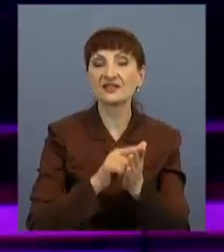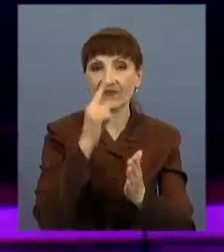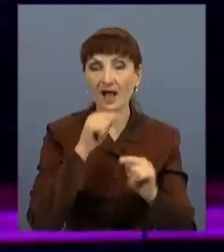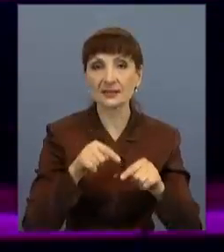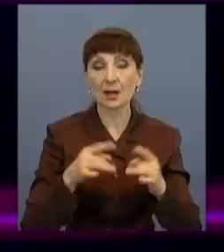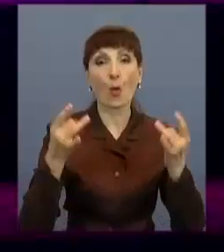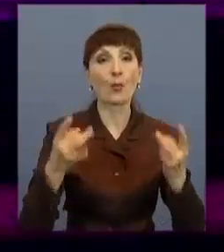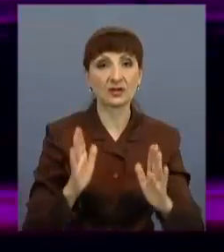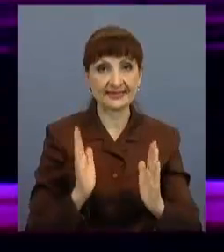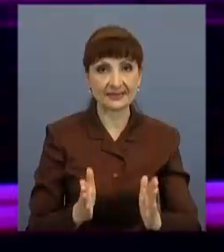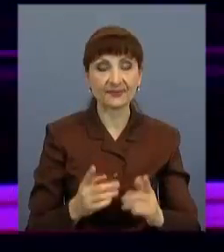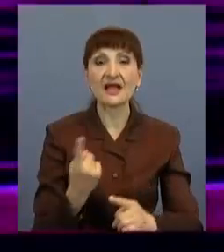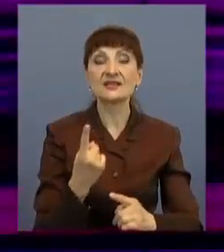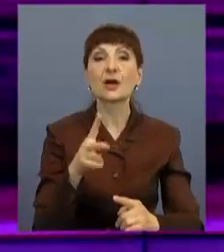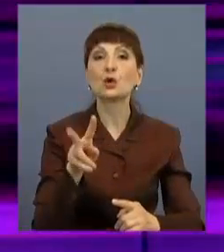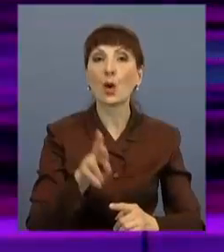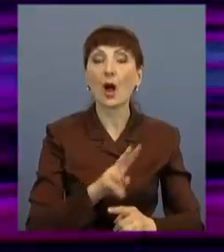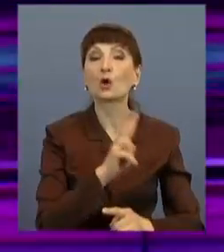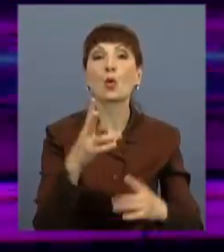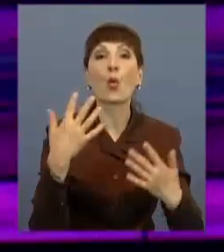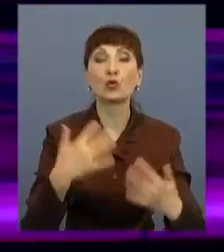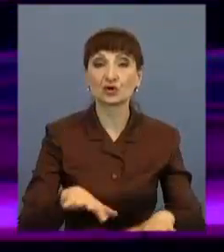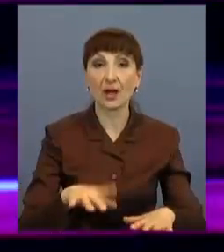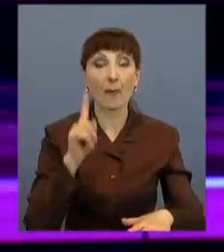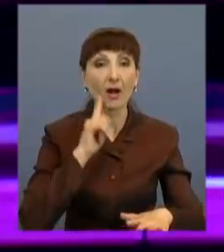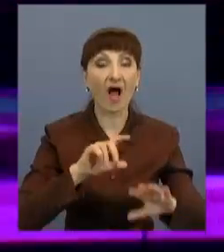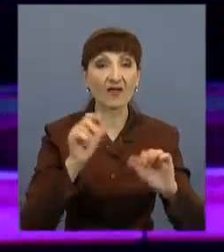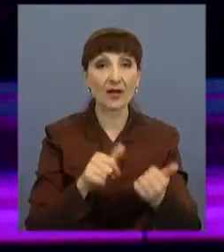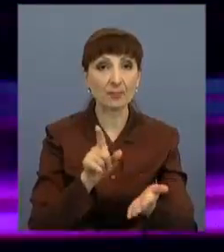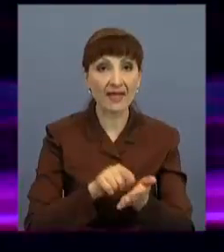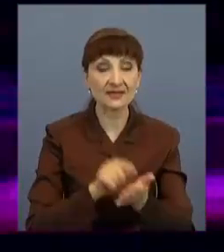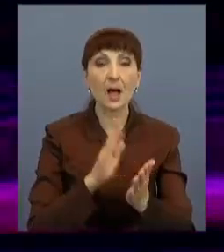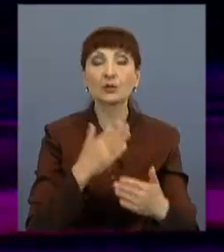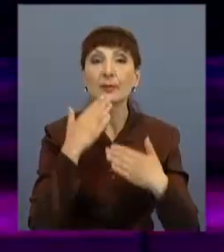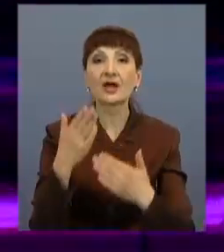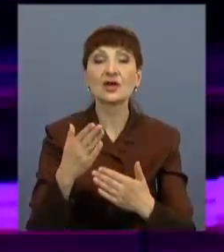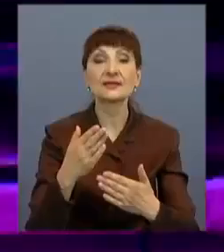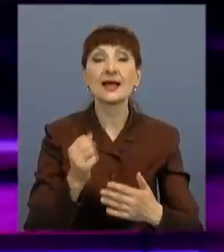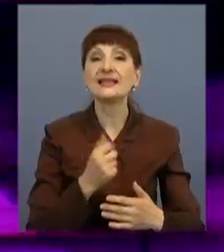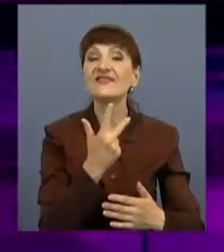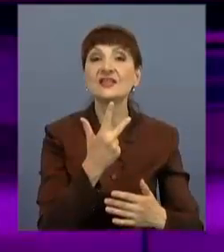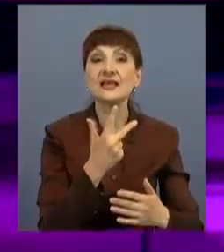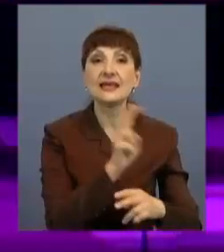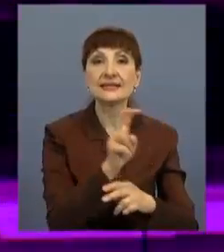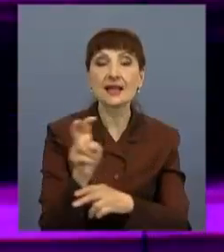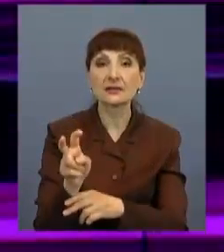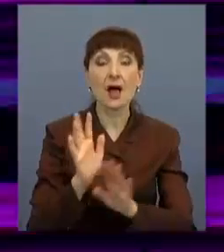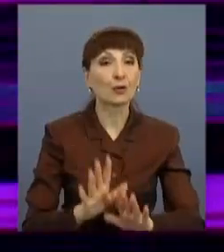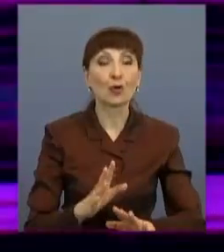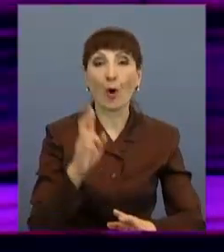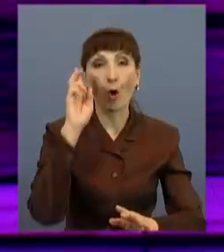Казахстане упростится. С 1 июля те, кому уже пора оформлять пенсию, будут обращаться не в три инстанции, как раньше, а